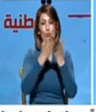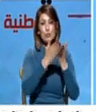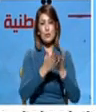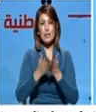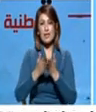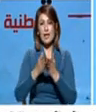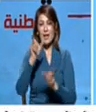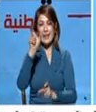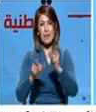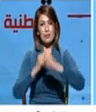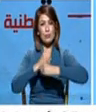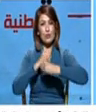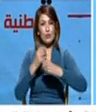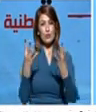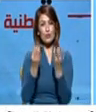المائه